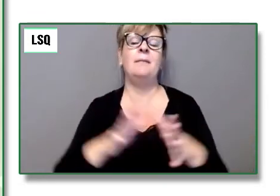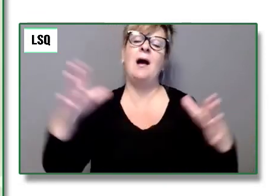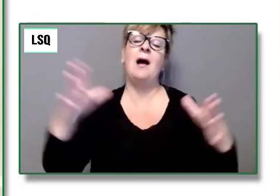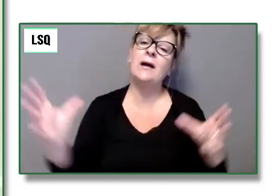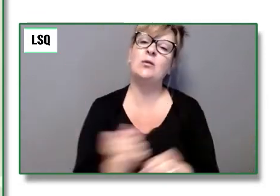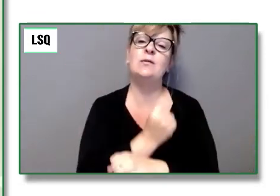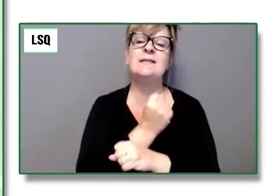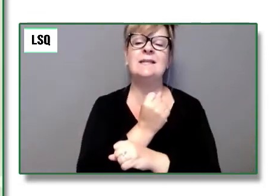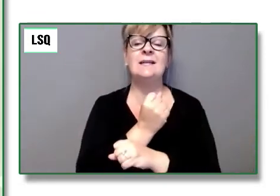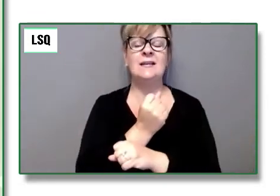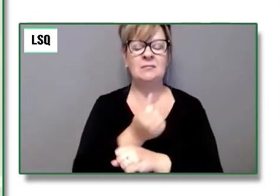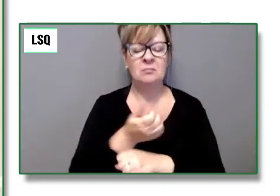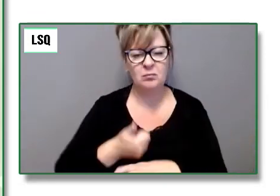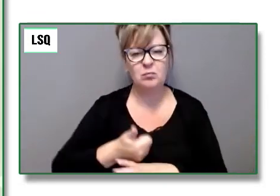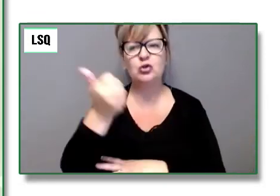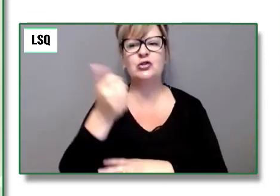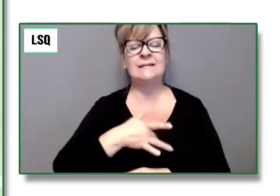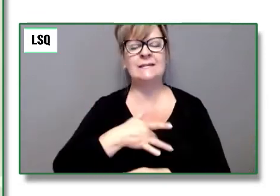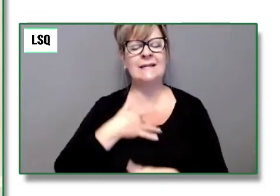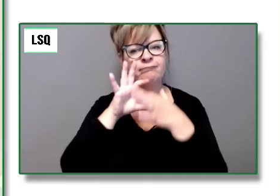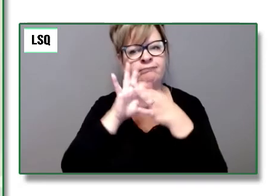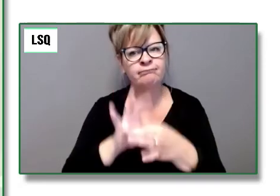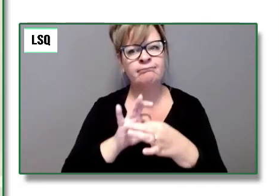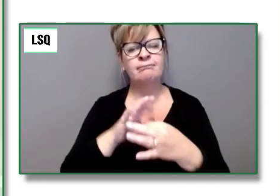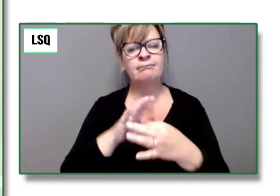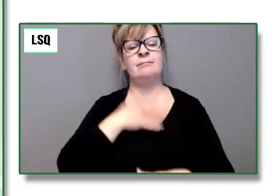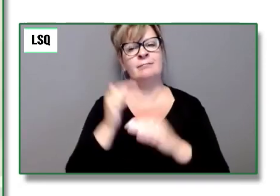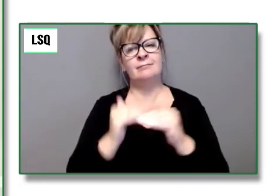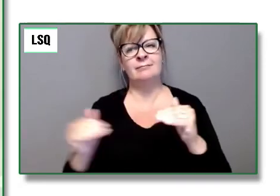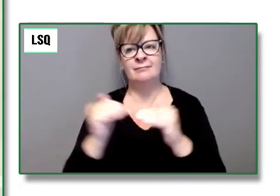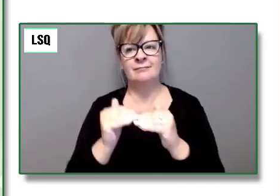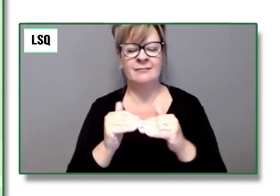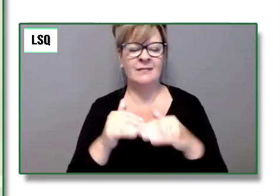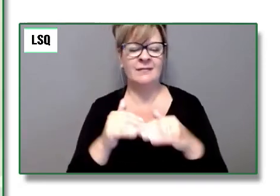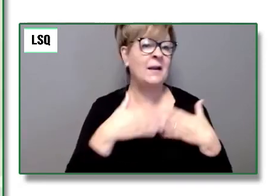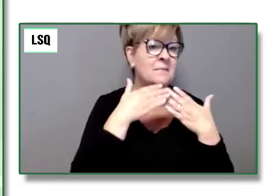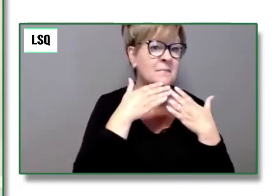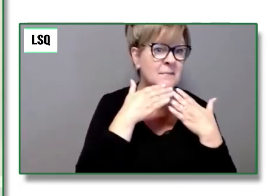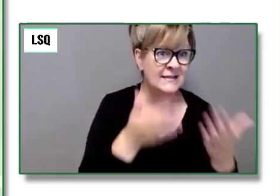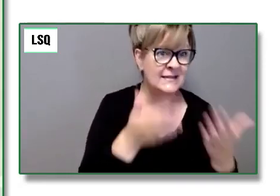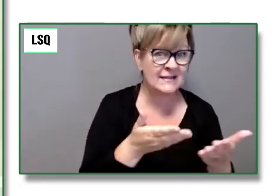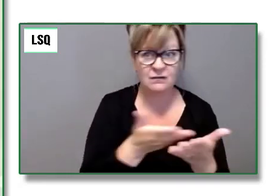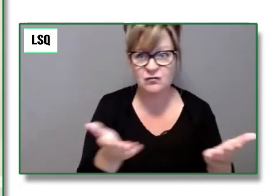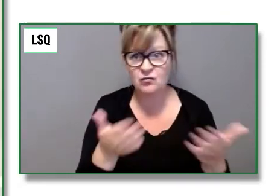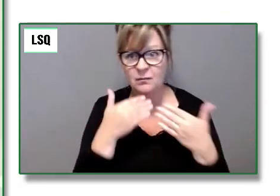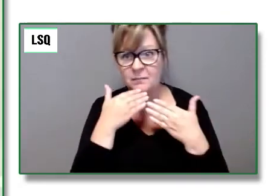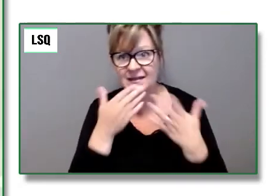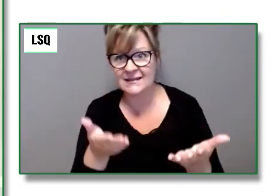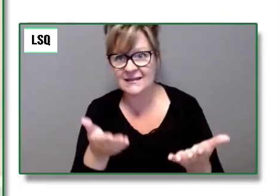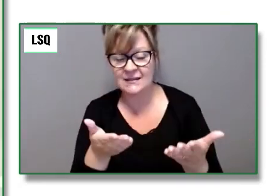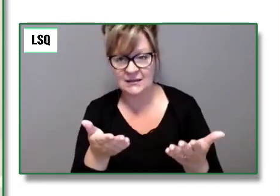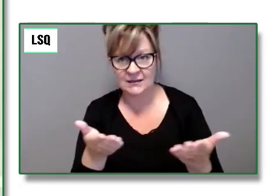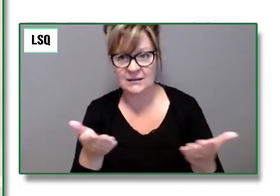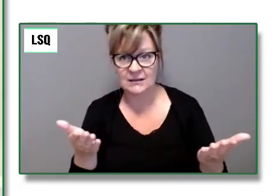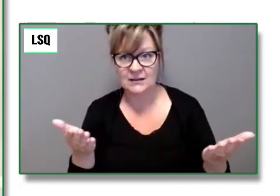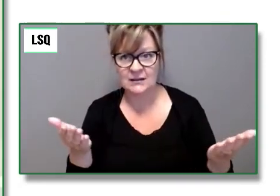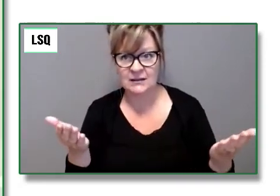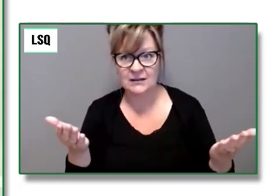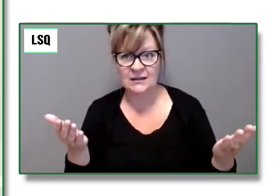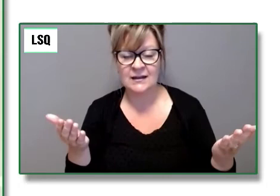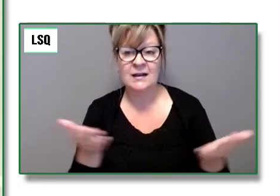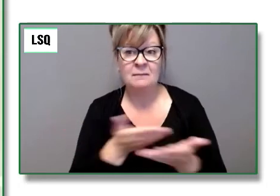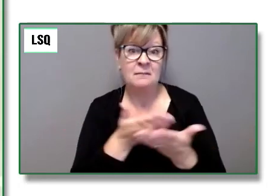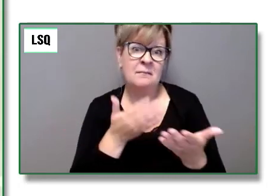Merci de lever la voix, même si parfois vous vous sentez seul à le faire, parce que c'est important